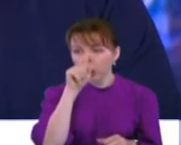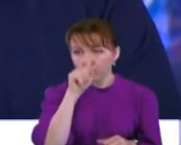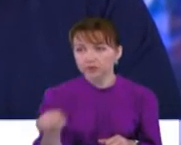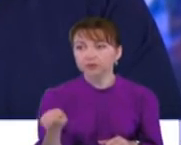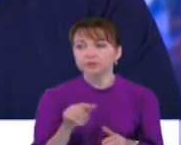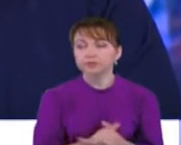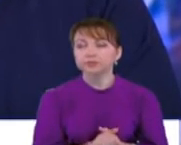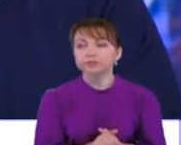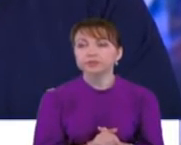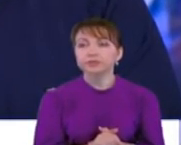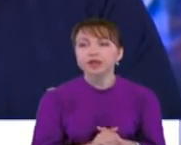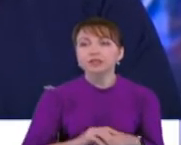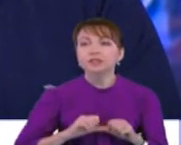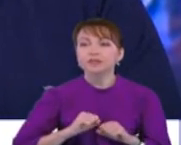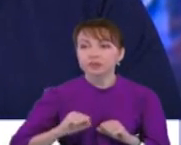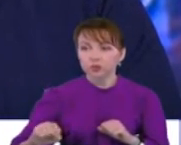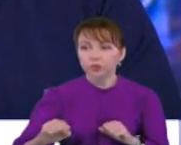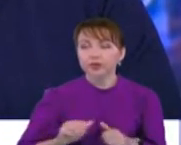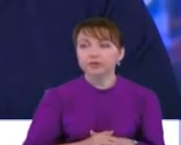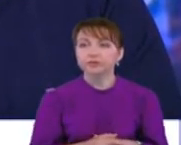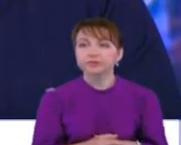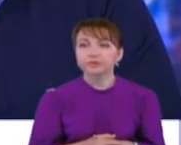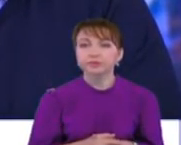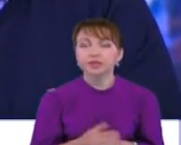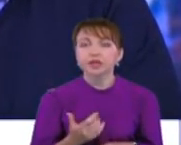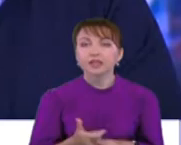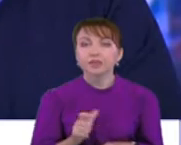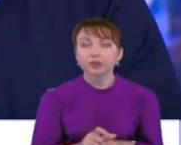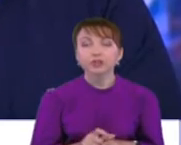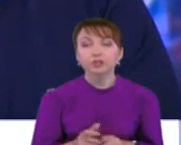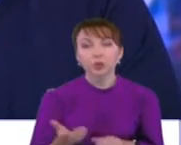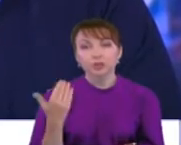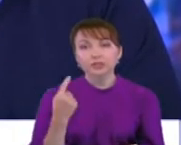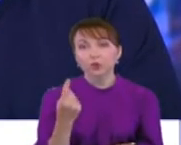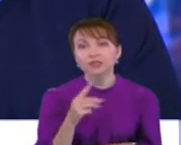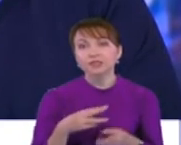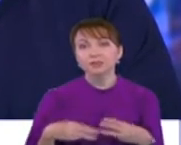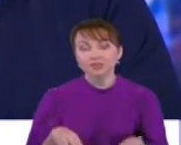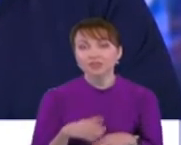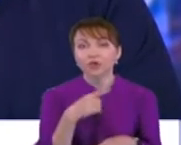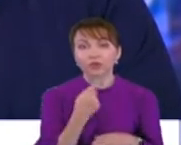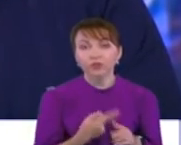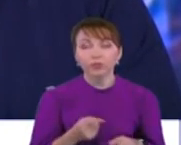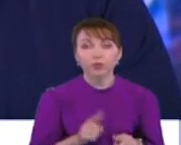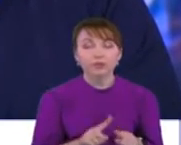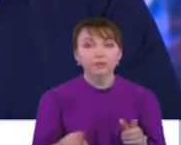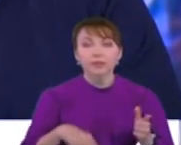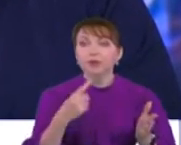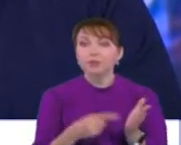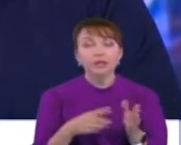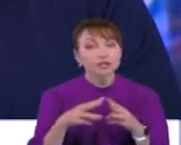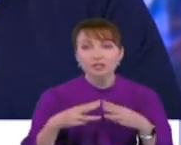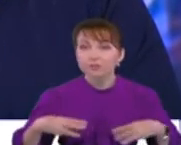так далі. В Севастополі. Так. Тим паче, що колись один із міністрів про це говорив, ну, питання не в